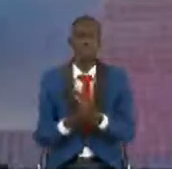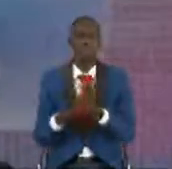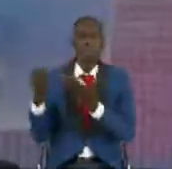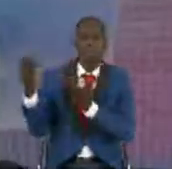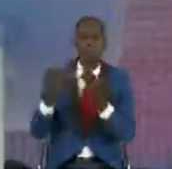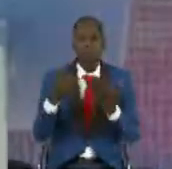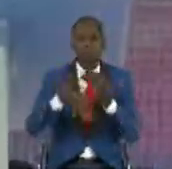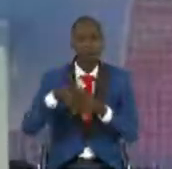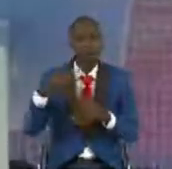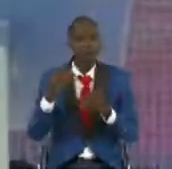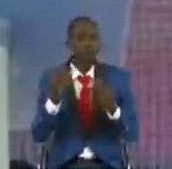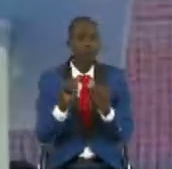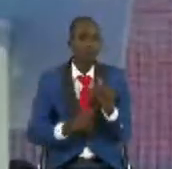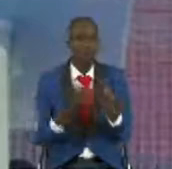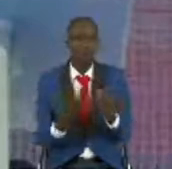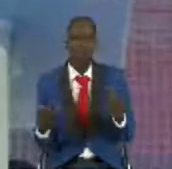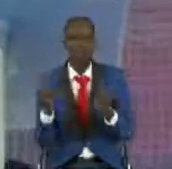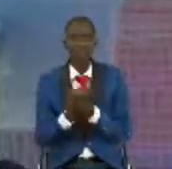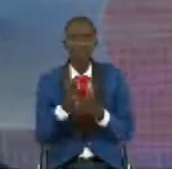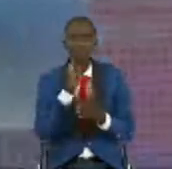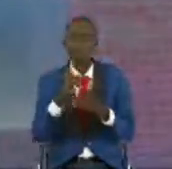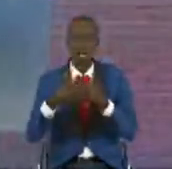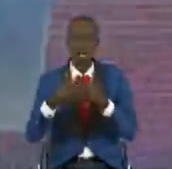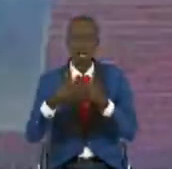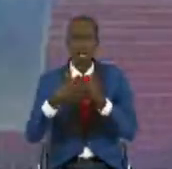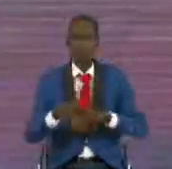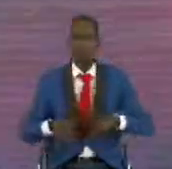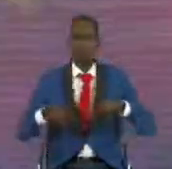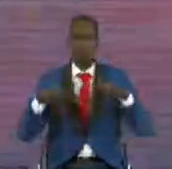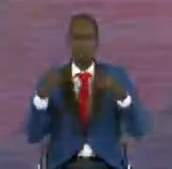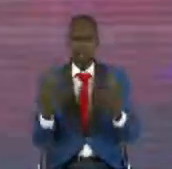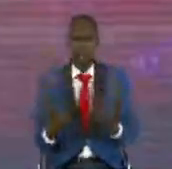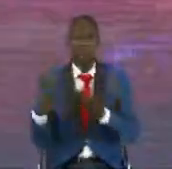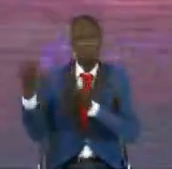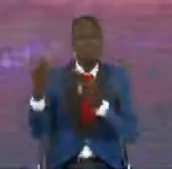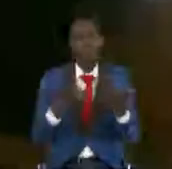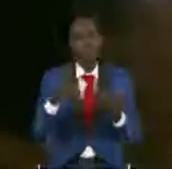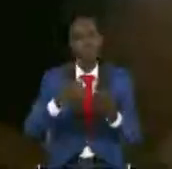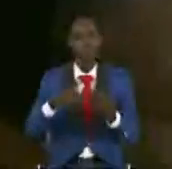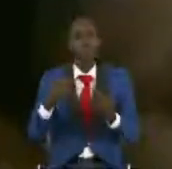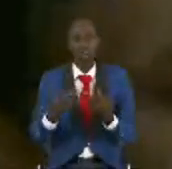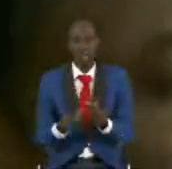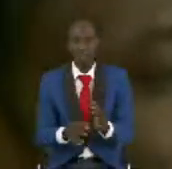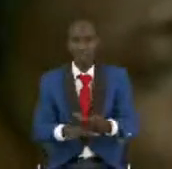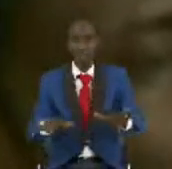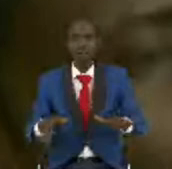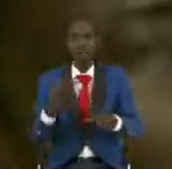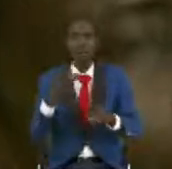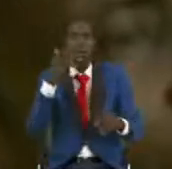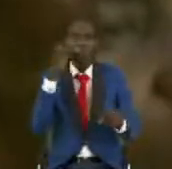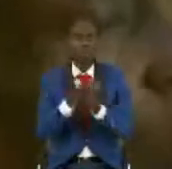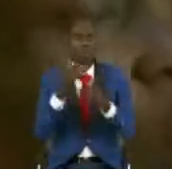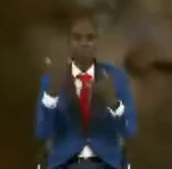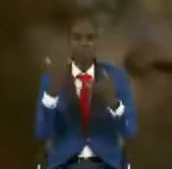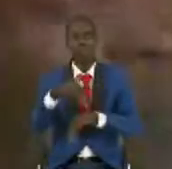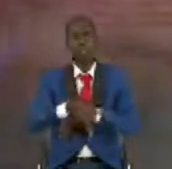de tout ce qui poursuivait ta vie. Et maintenant, il te conduit à la terre promise ce soir. Il